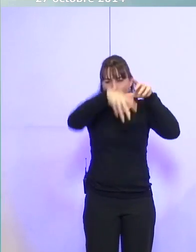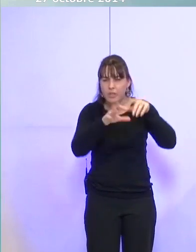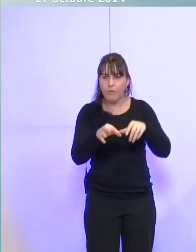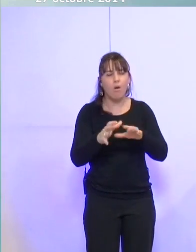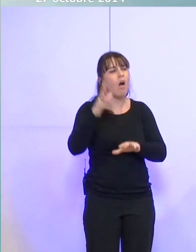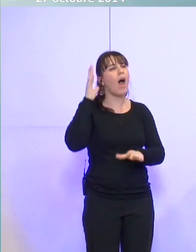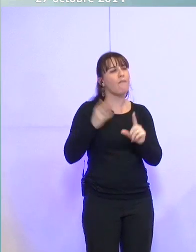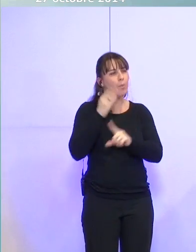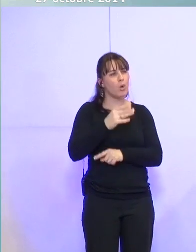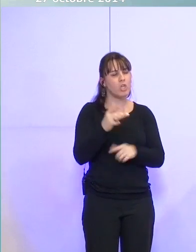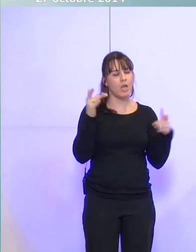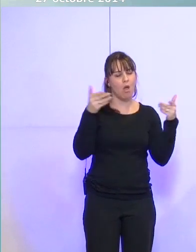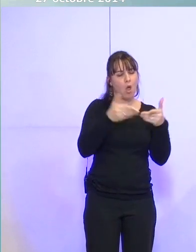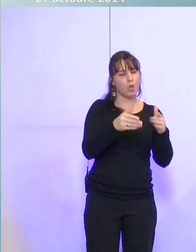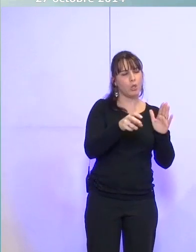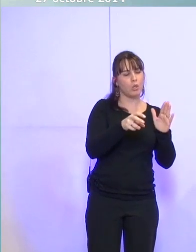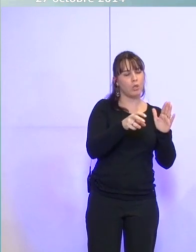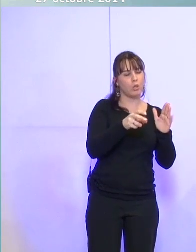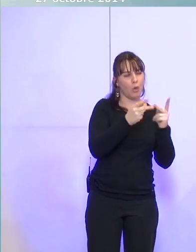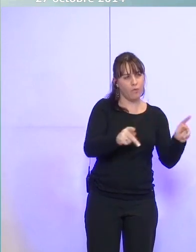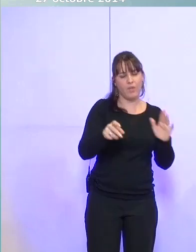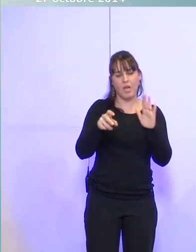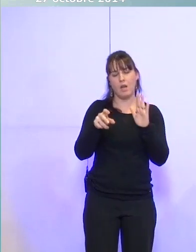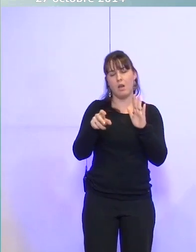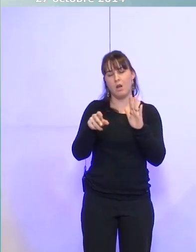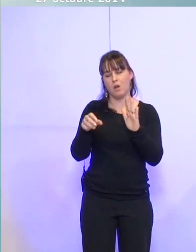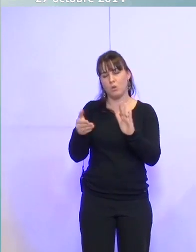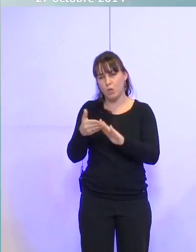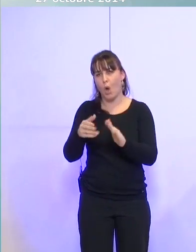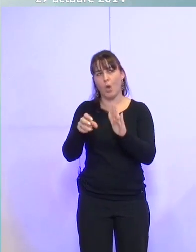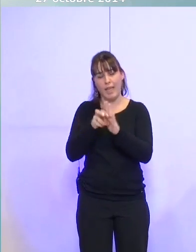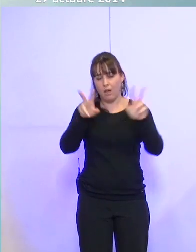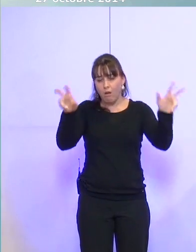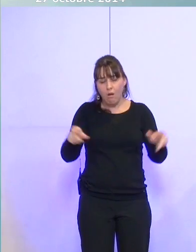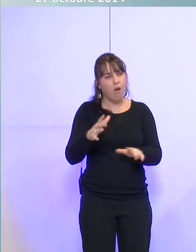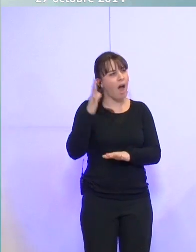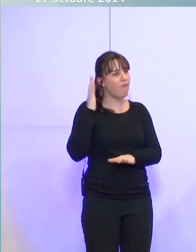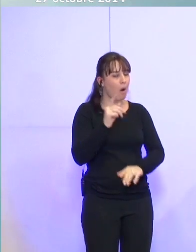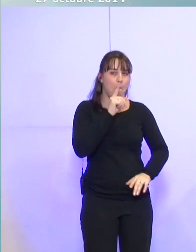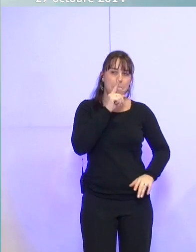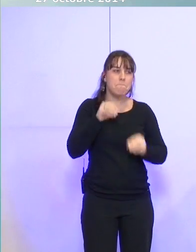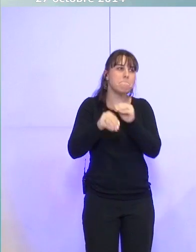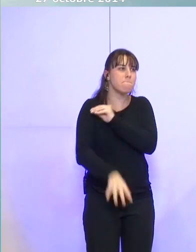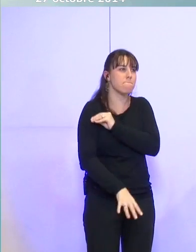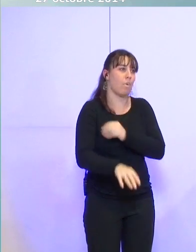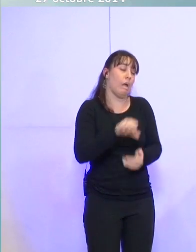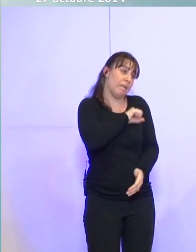d'agglo, et surtout sur ce qui a été fait par la précédente municipalité, c'est quand même rageant, et vous me l'accorderez, injuste. Mais